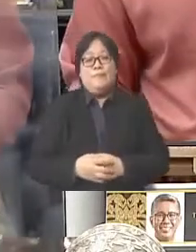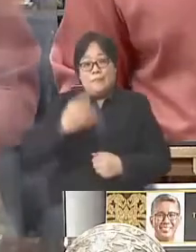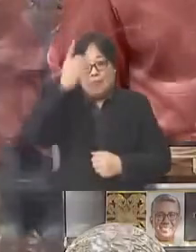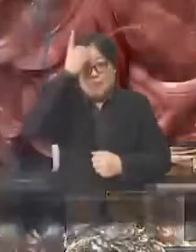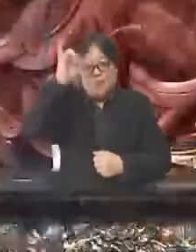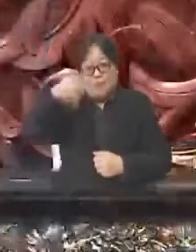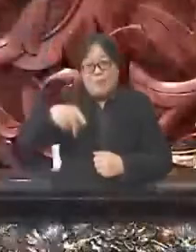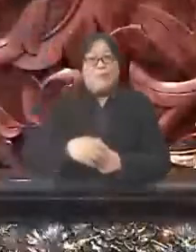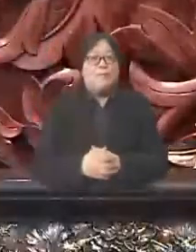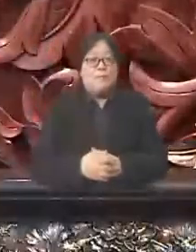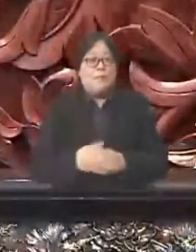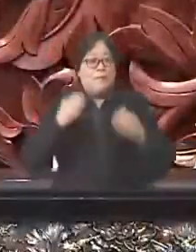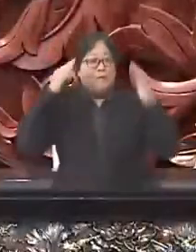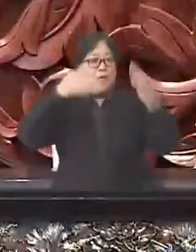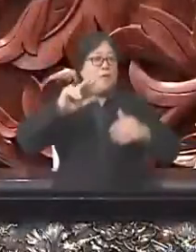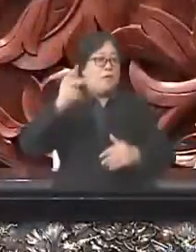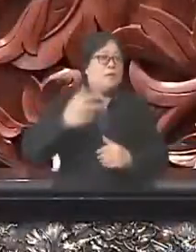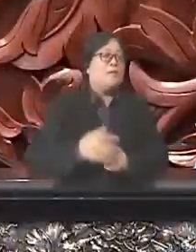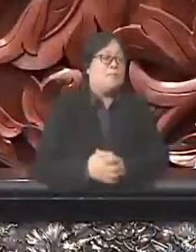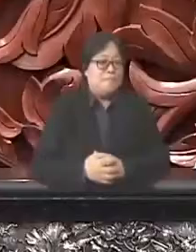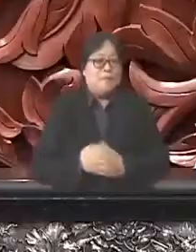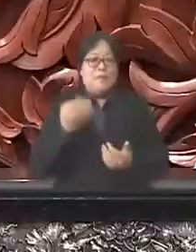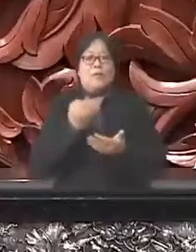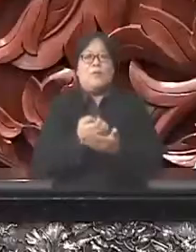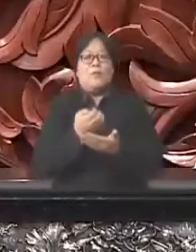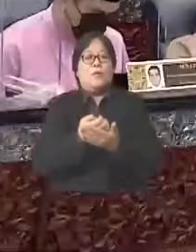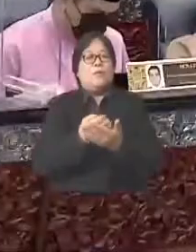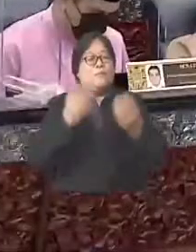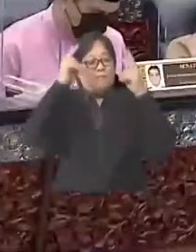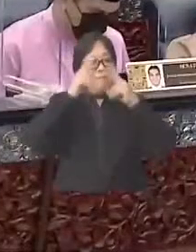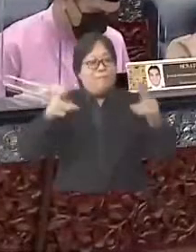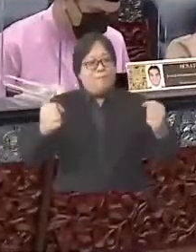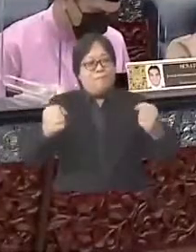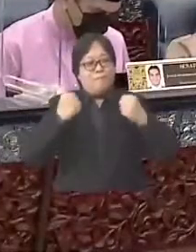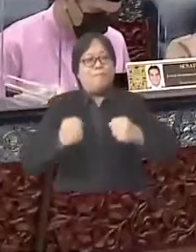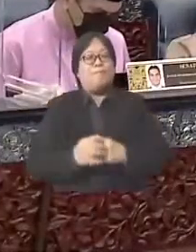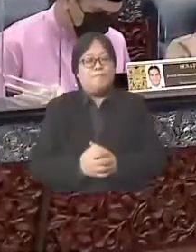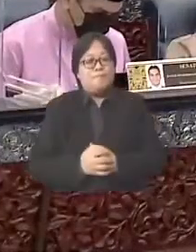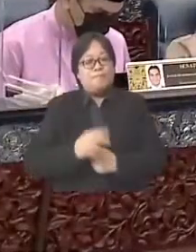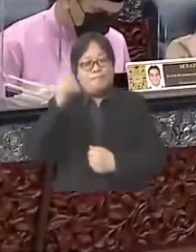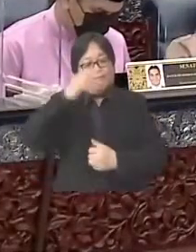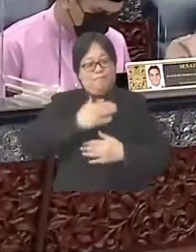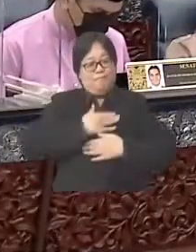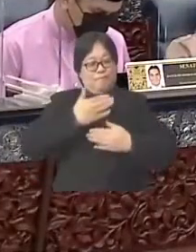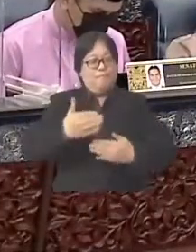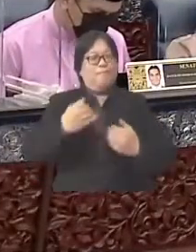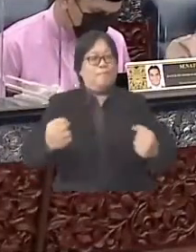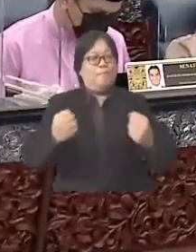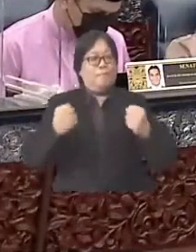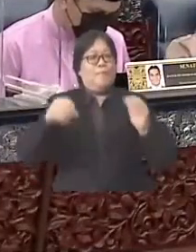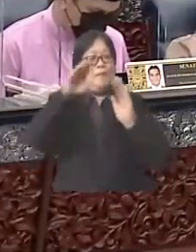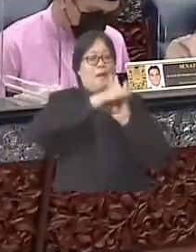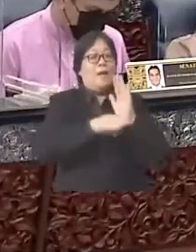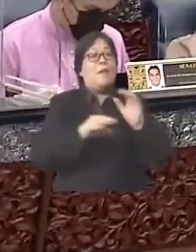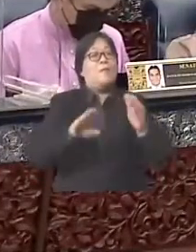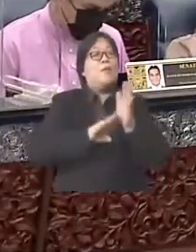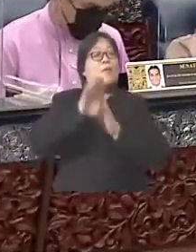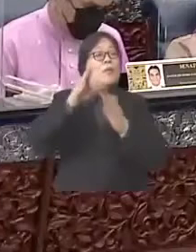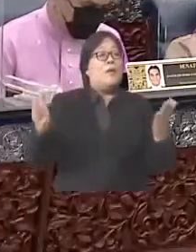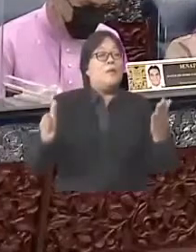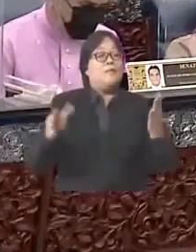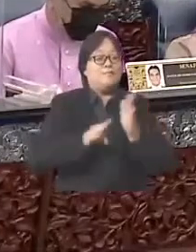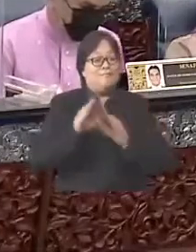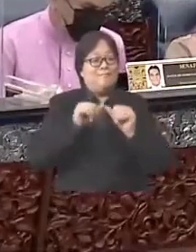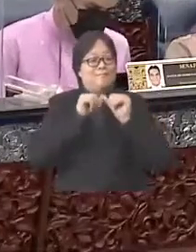Hai jatuh yang betul fokus ketiga Ila ekonomi yang makmur dan mantan kerajaan commited untuk mengukuhkan agenda pembangunannya